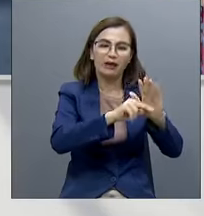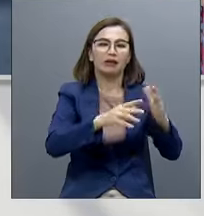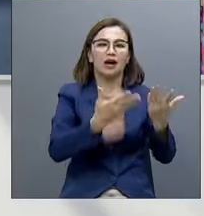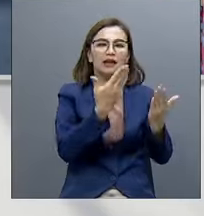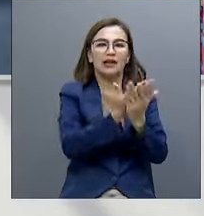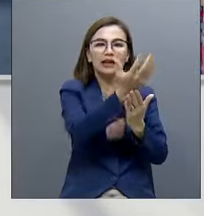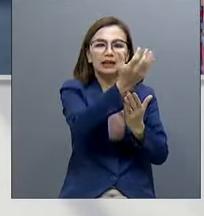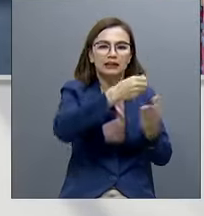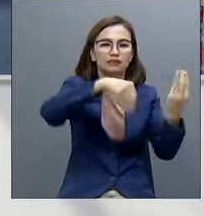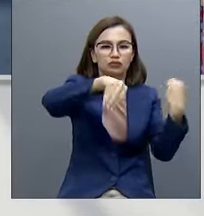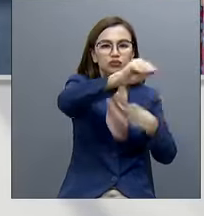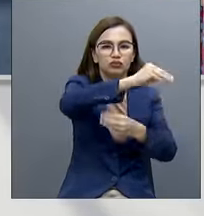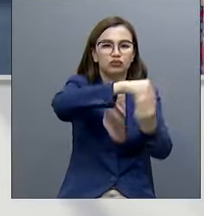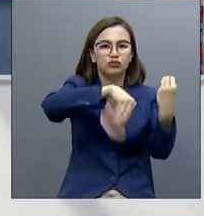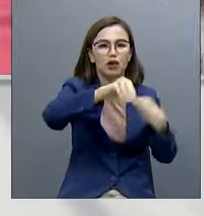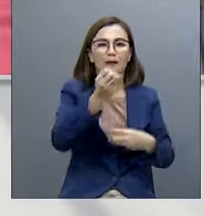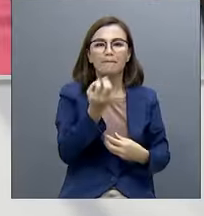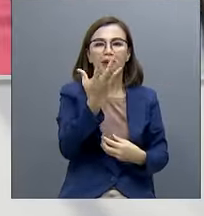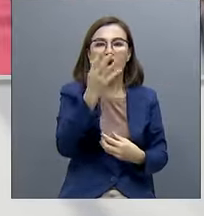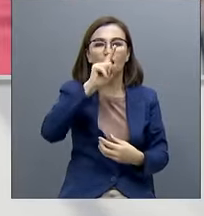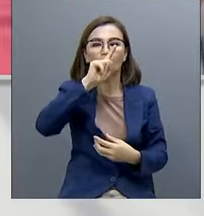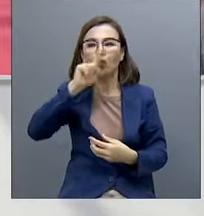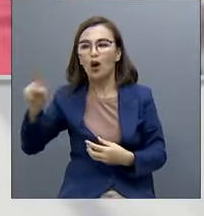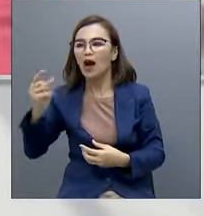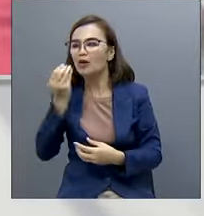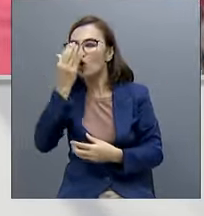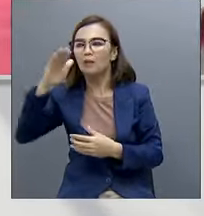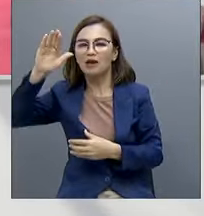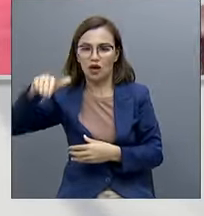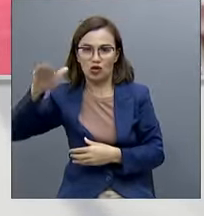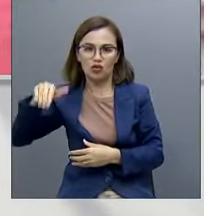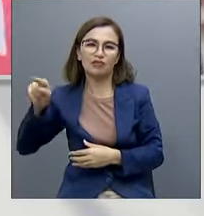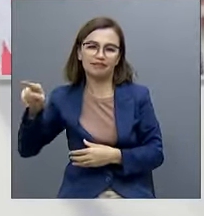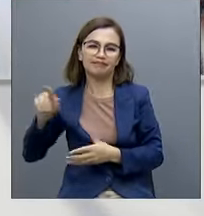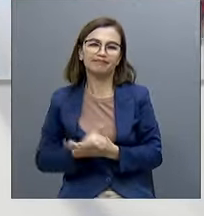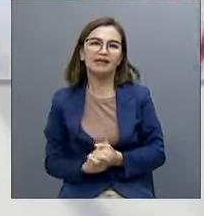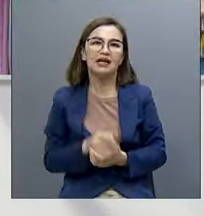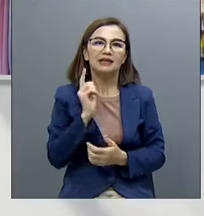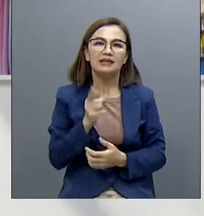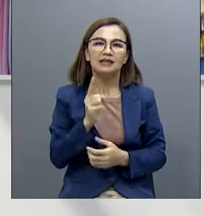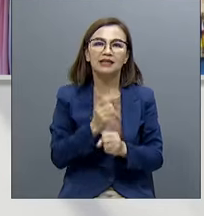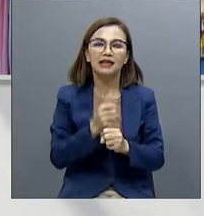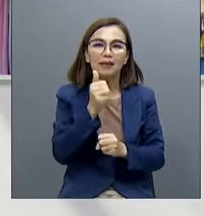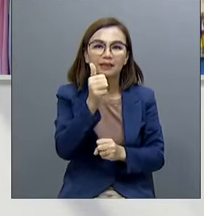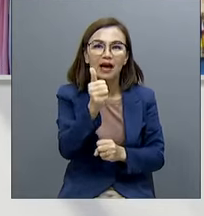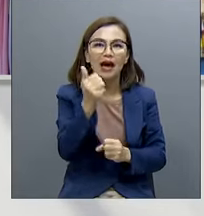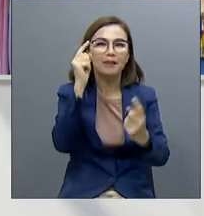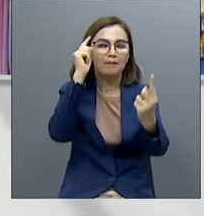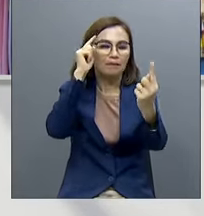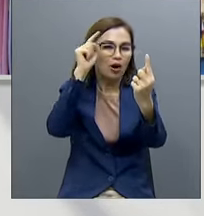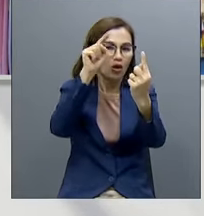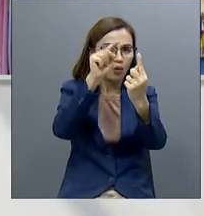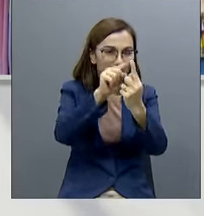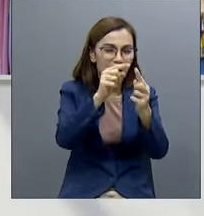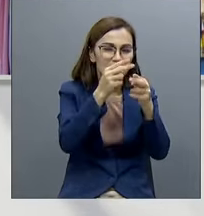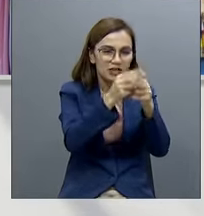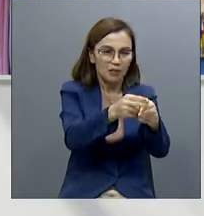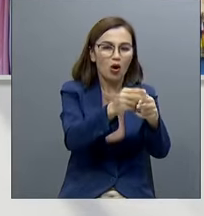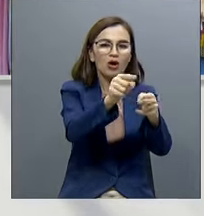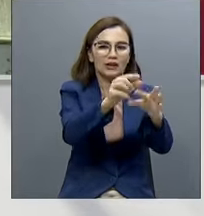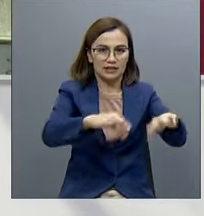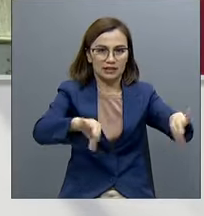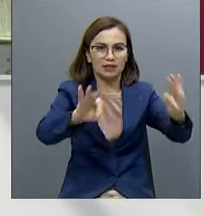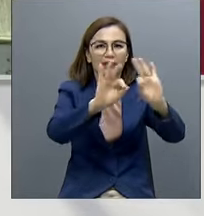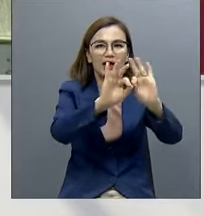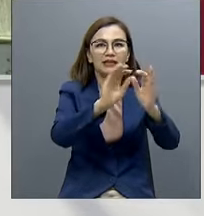เงินมากกว่านโยบายการเงินค่ะซึ่งนโยบายกระจายสภาพคล่องนะคะมันต้องทำแบบมีเป้าหมายเฉพาะจุดที่ชัดเจนอย่างเช่นการ